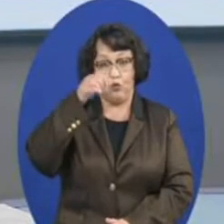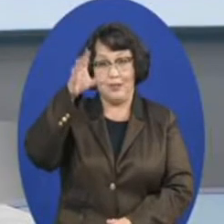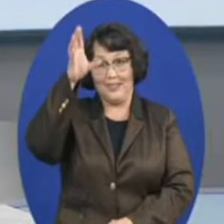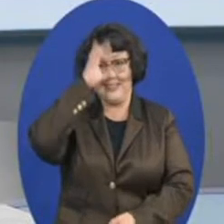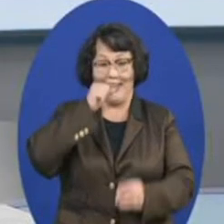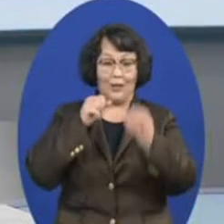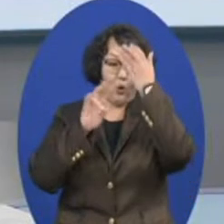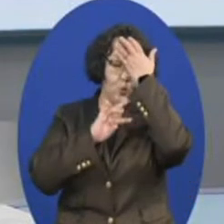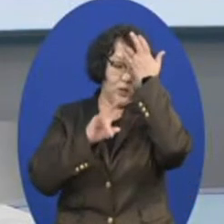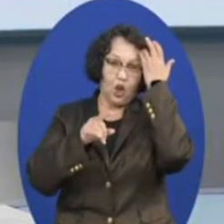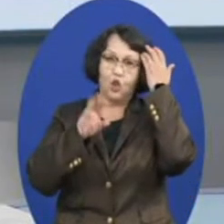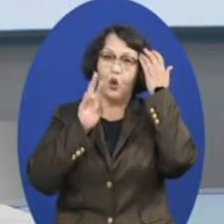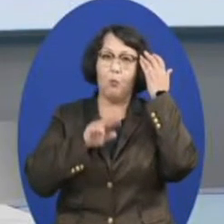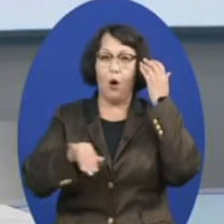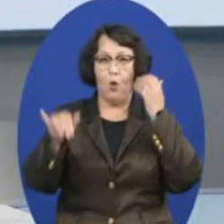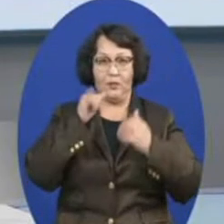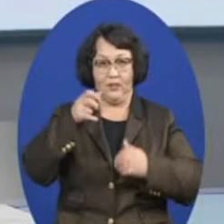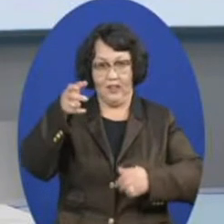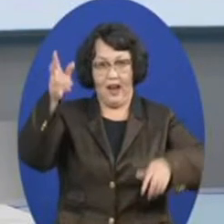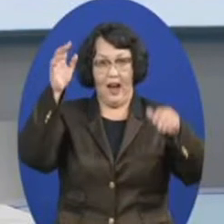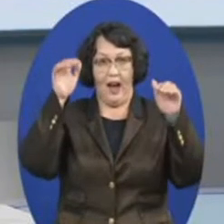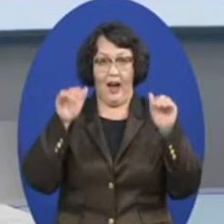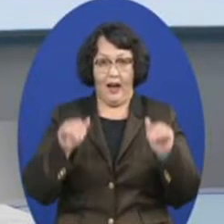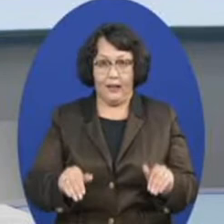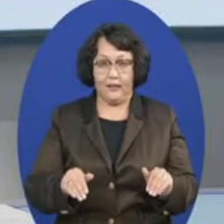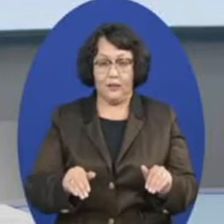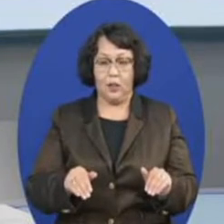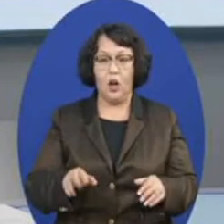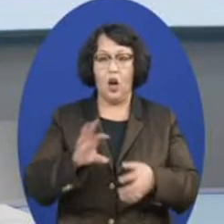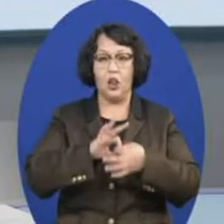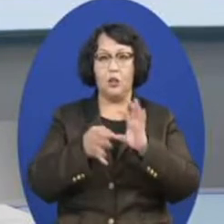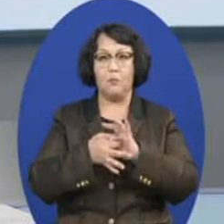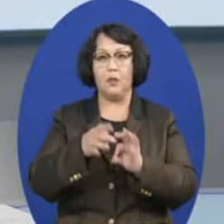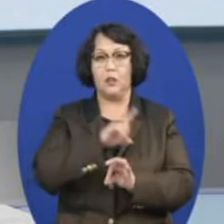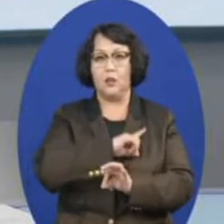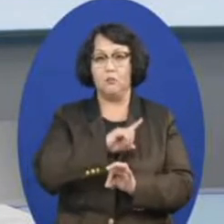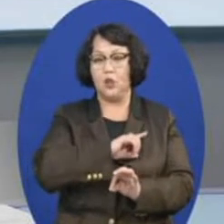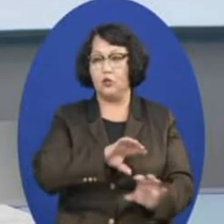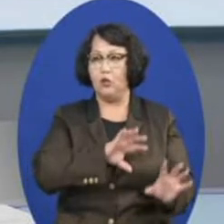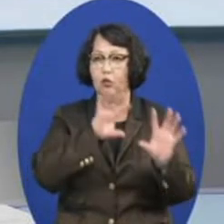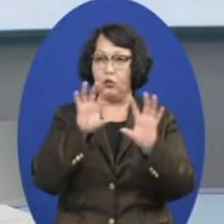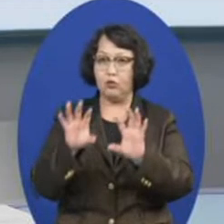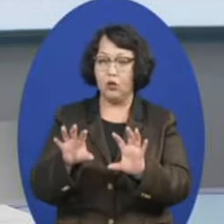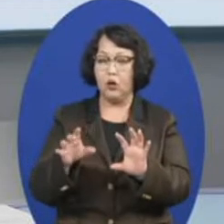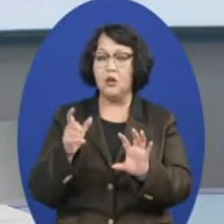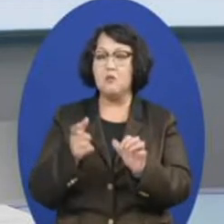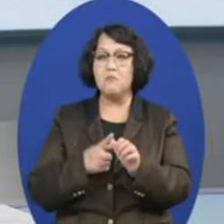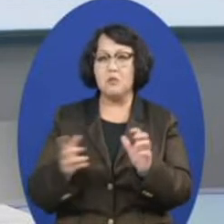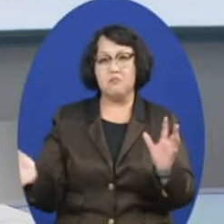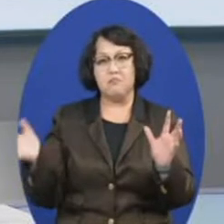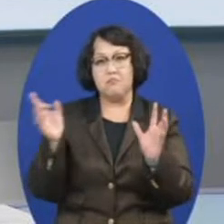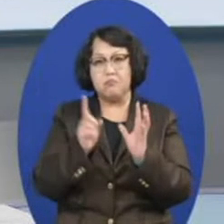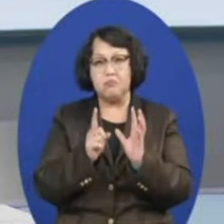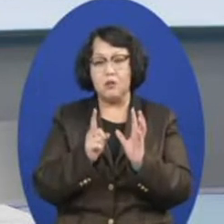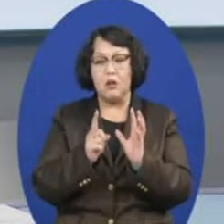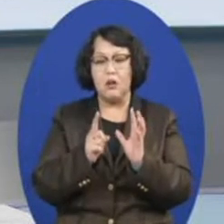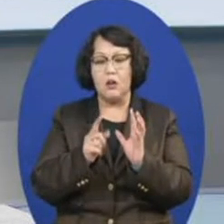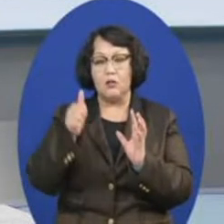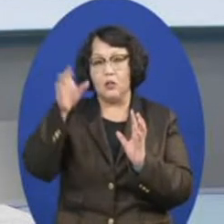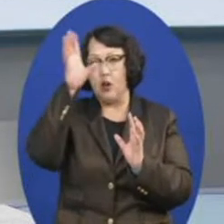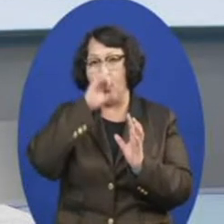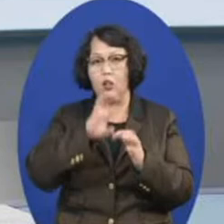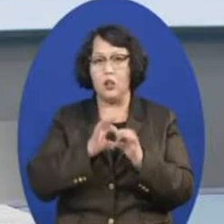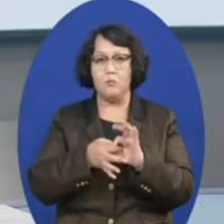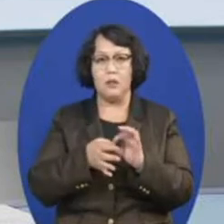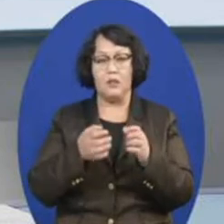Монголын ерөнхийлөгчид Оюу Эрдэнэ, Японы цогжаахлын Эзэн хаан Нарухитод олимпийн нээлтэд оролцож байгаа хүндэт зочдын хамтаар баралгасан байна. Ерөнхийлөгчид Оюу Эрдэнэ